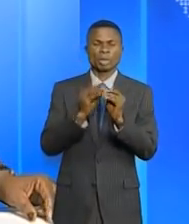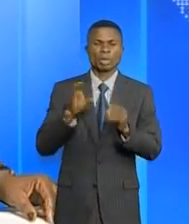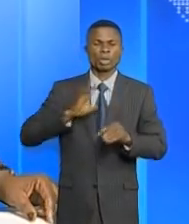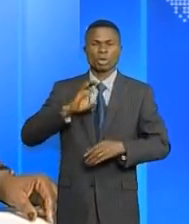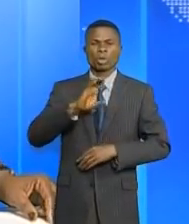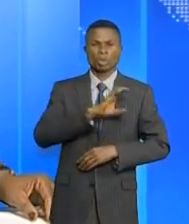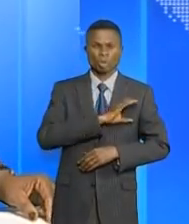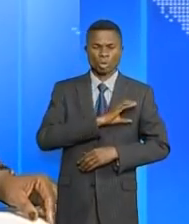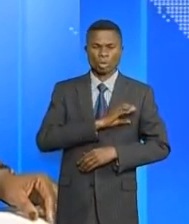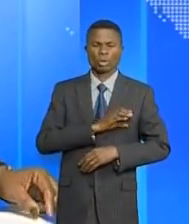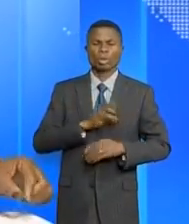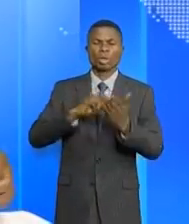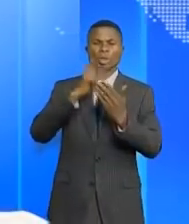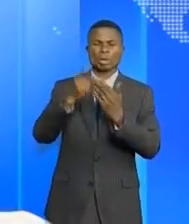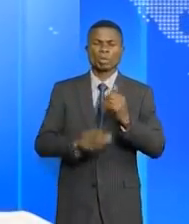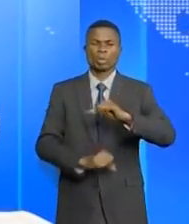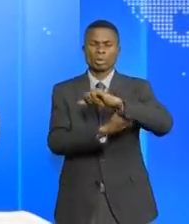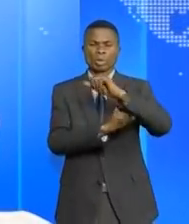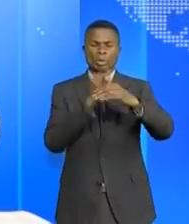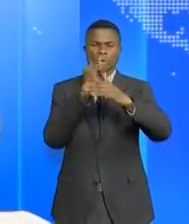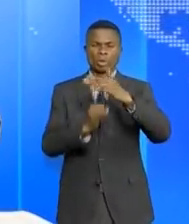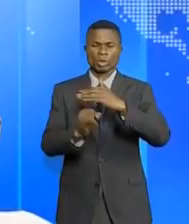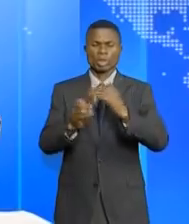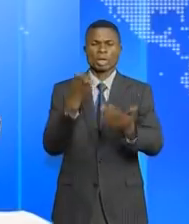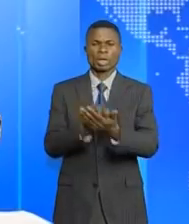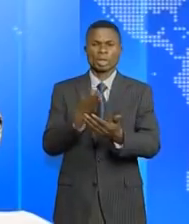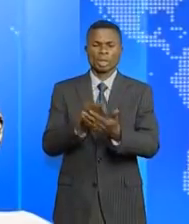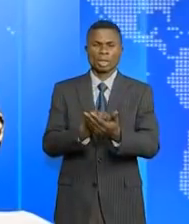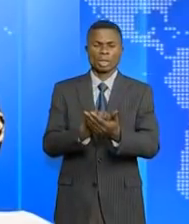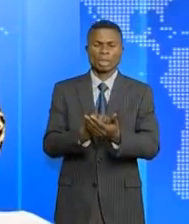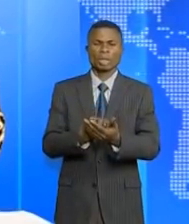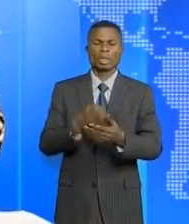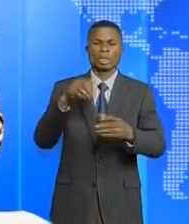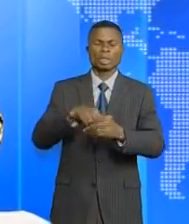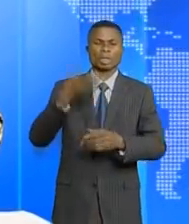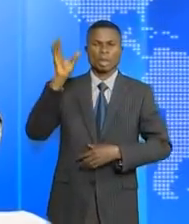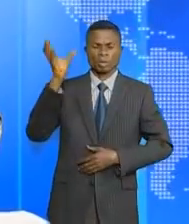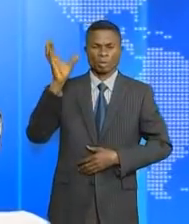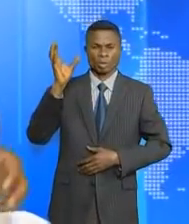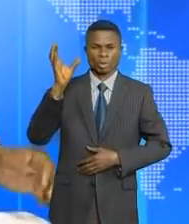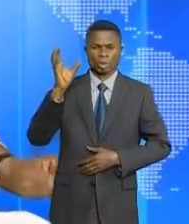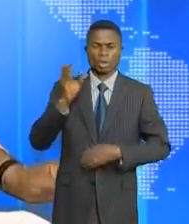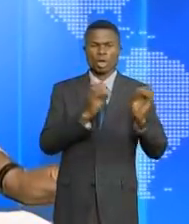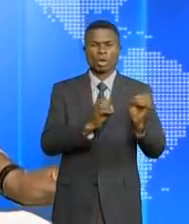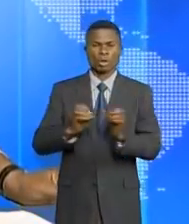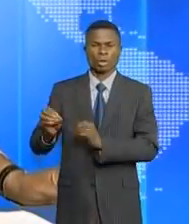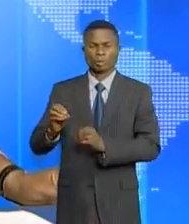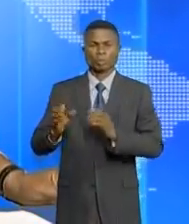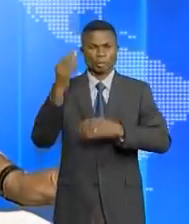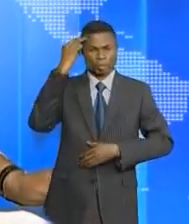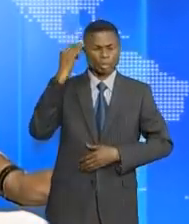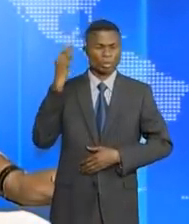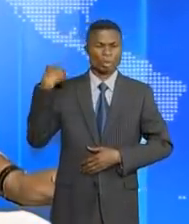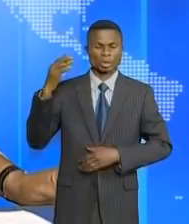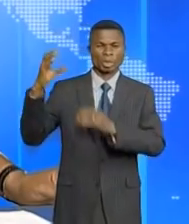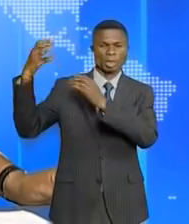de pilotage du projet d'appui intégré de l'économie rurale présidé par le ministre d'État